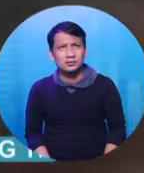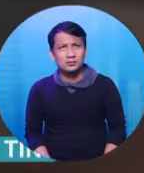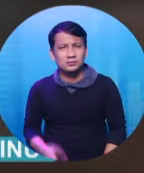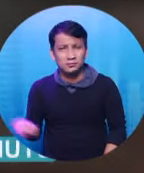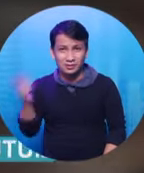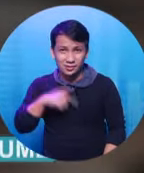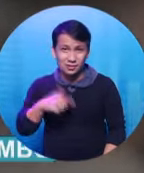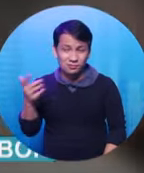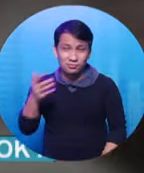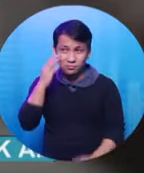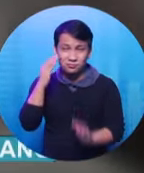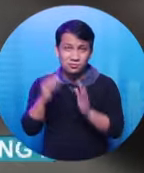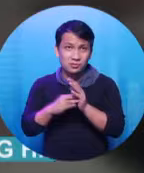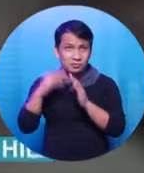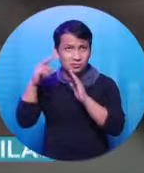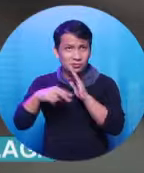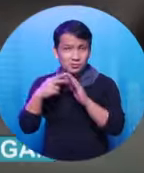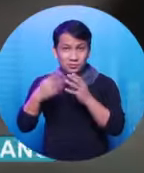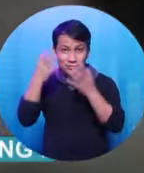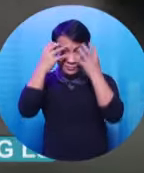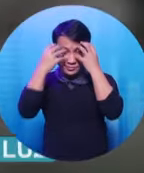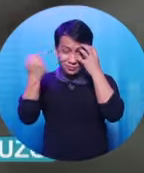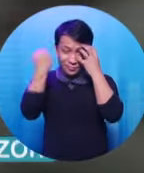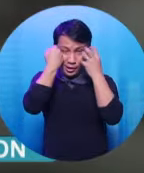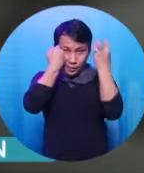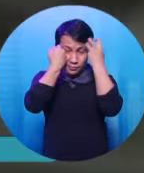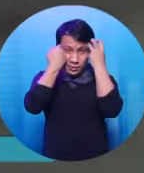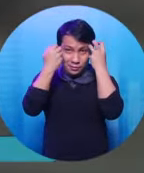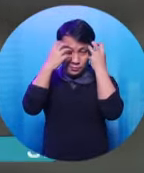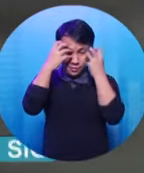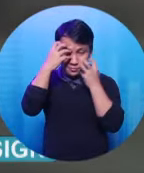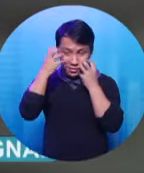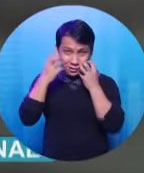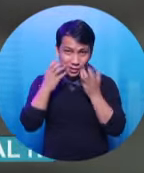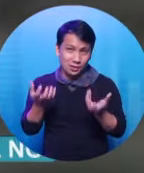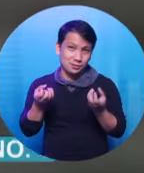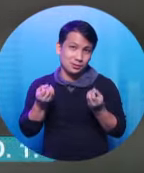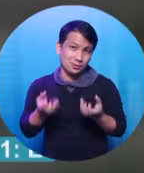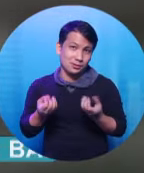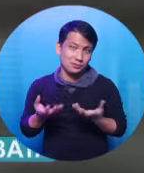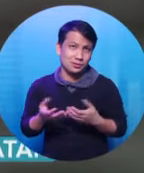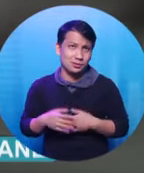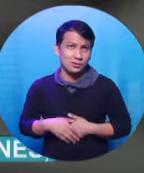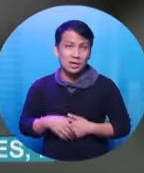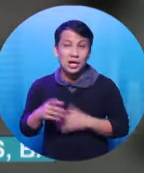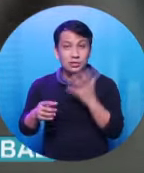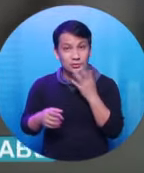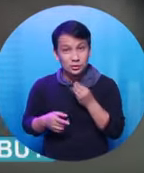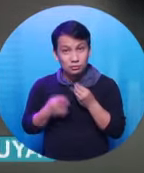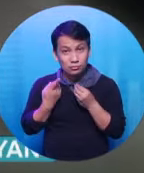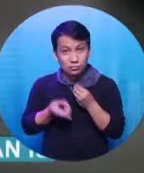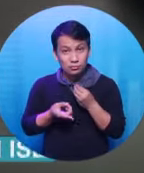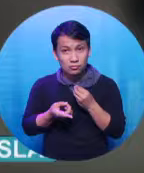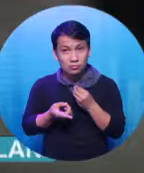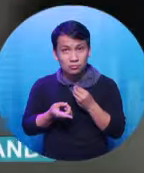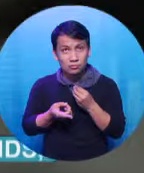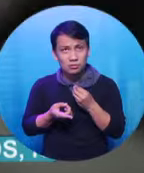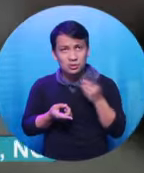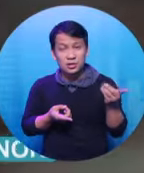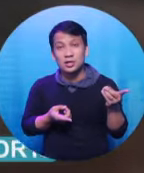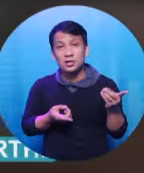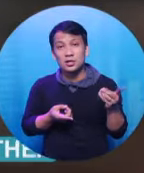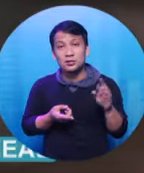Miss Griselda. Bugbug sarado po yung kanyang mukha. Okay, at ang may kagagawan po niyan ay ang